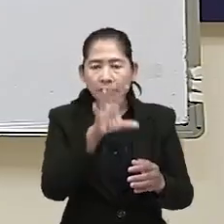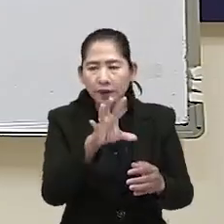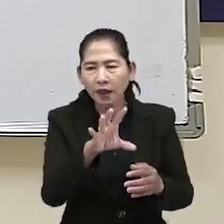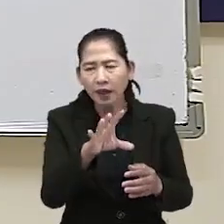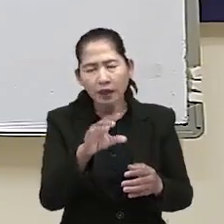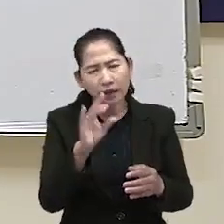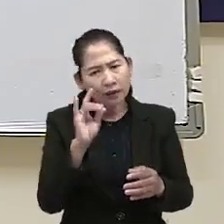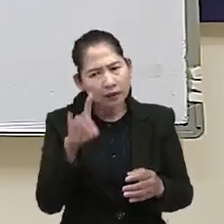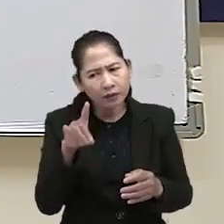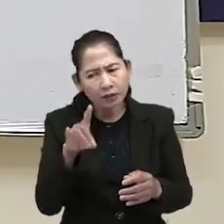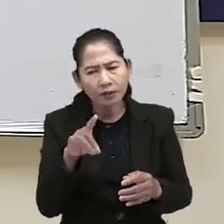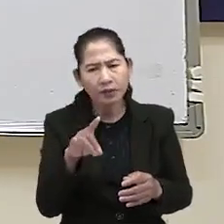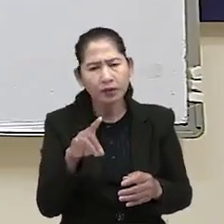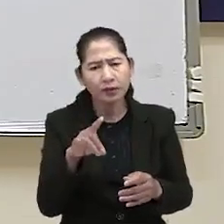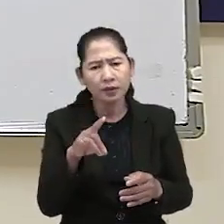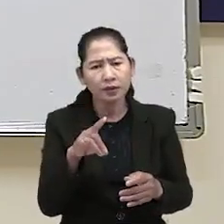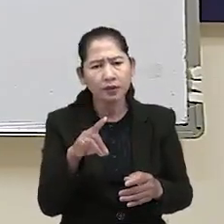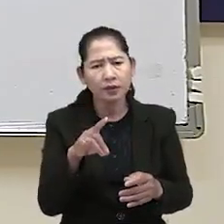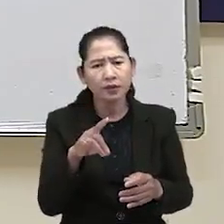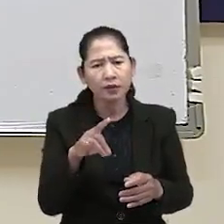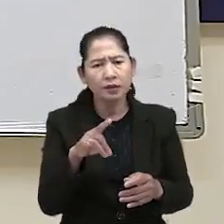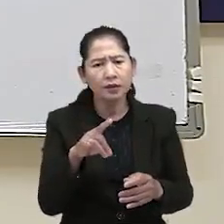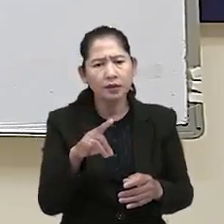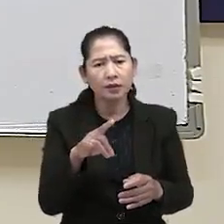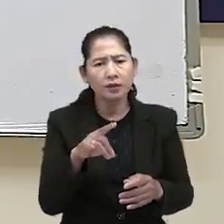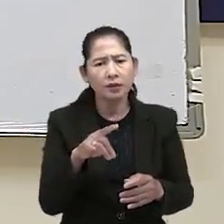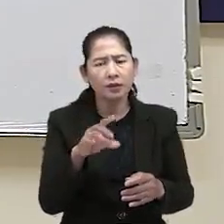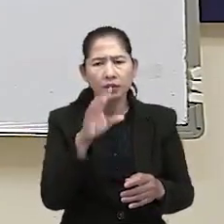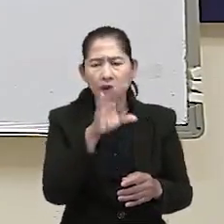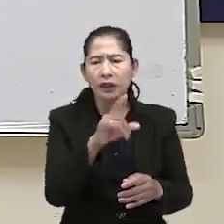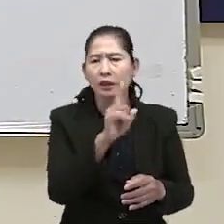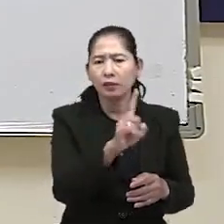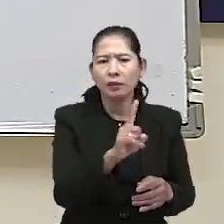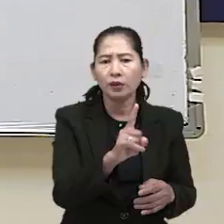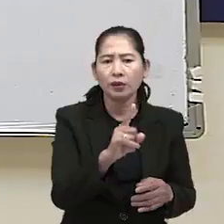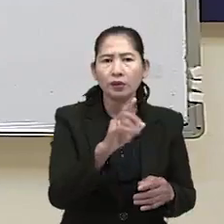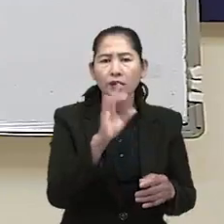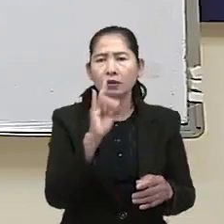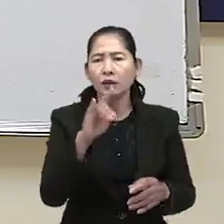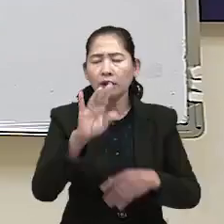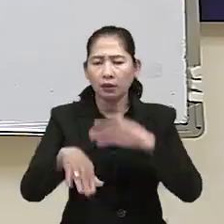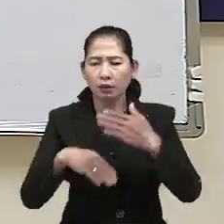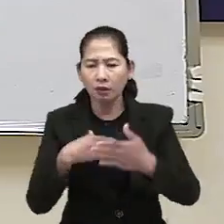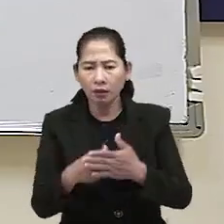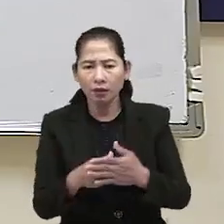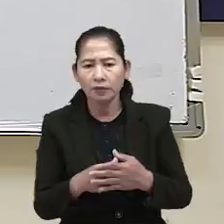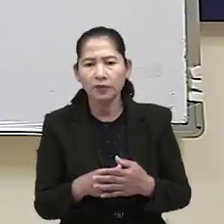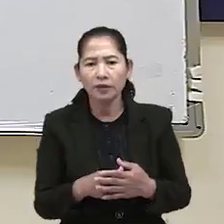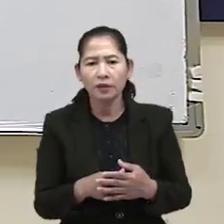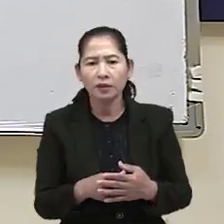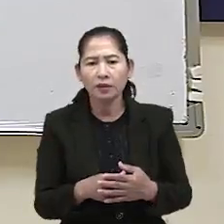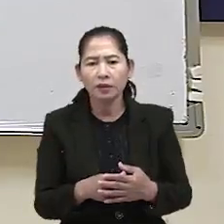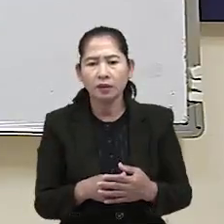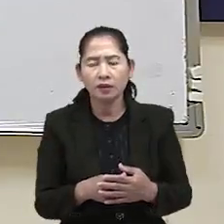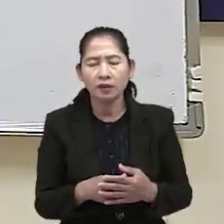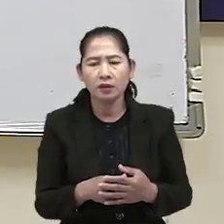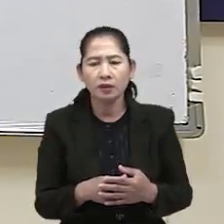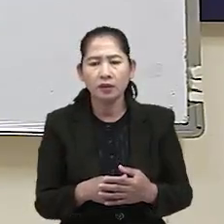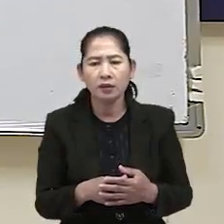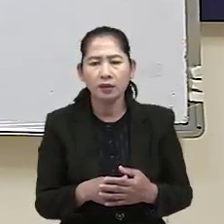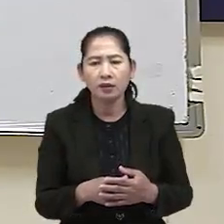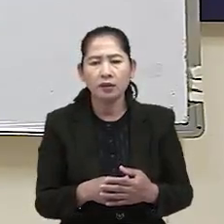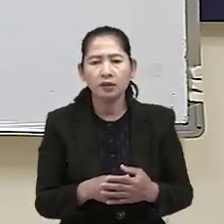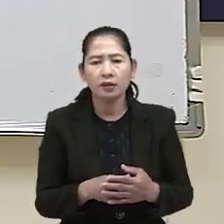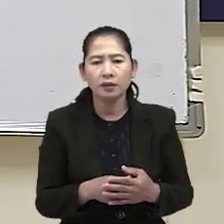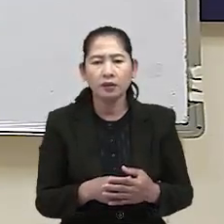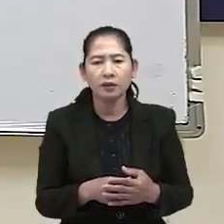នឹងឬក៏សត្វហ្នឹងយើងមិនមែនសំដៅទៅលើឆ្កែមួយមុខណាកូនណាសត្វទូទៅតែម្ដងណាចាតែគ្រូដាក់